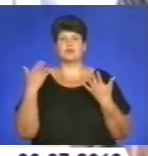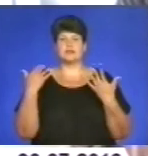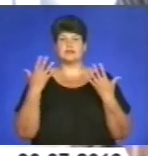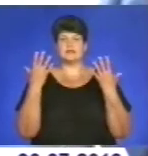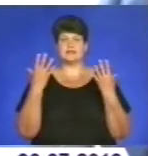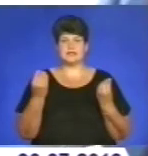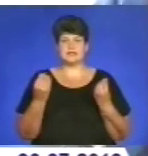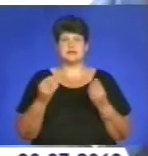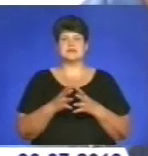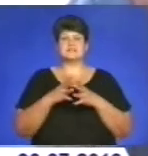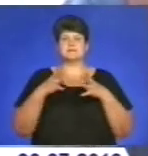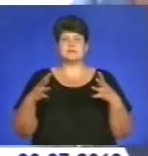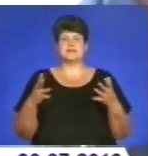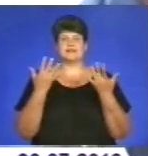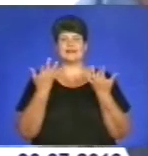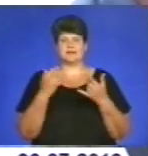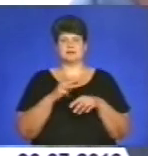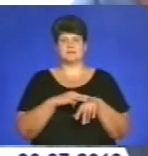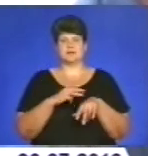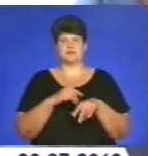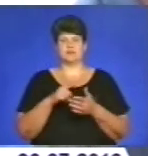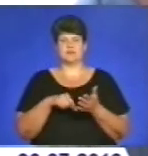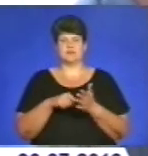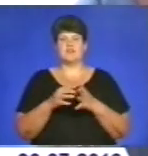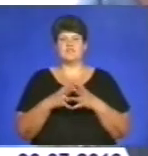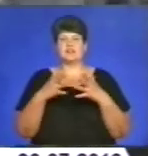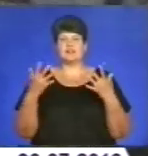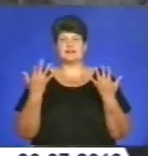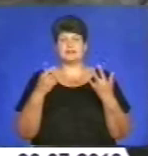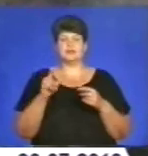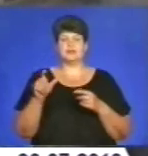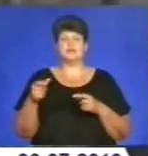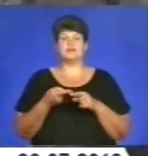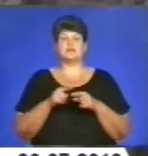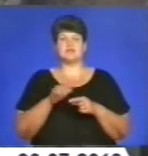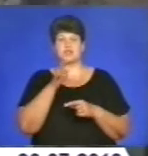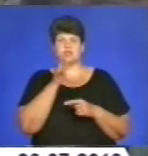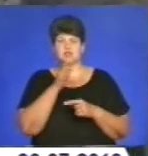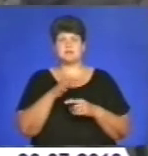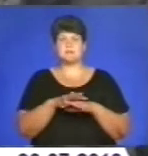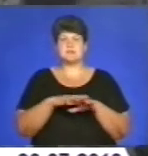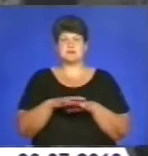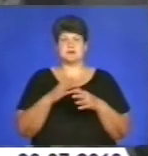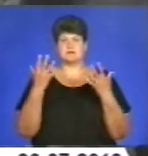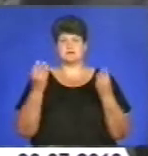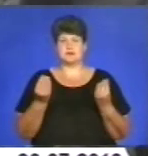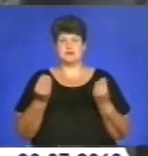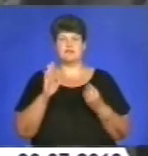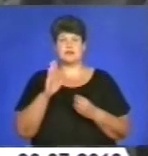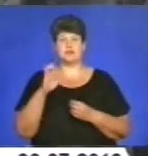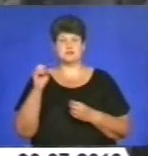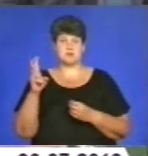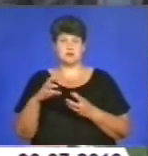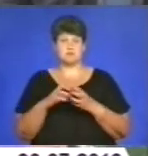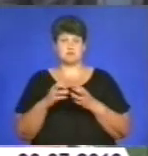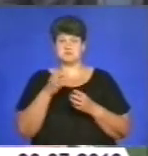збільшити кількість нарядів дорожньо-патрульної служби. Аргумент – велика кількість прочан, і саме у цей час в містечку базарні дні. Віктор Сак запевнив, проблема